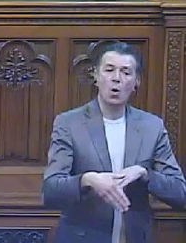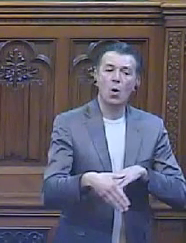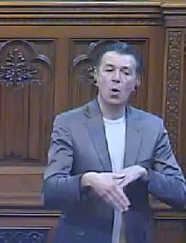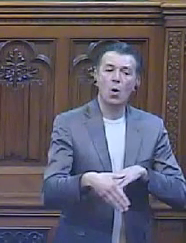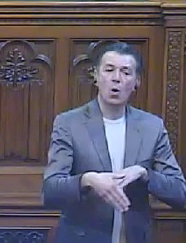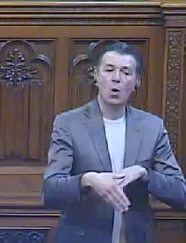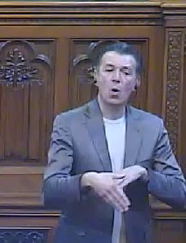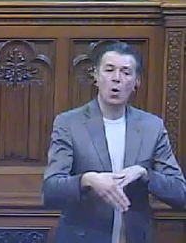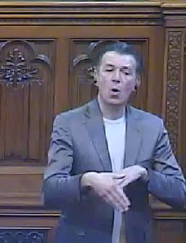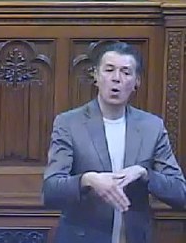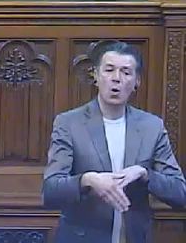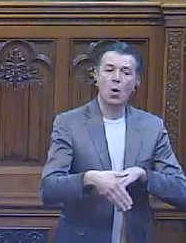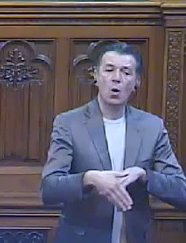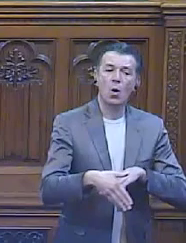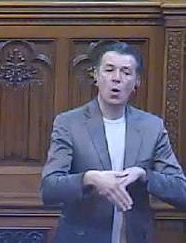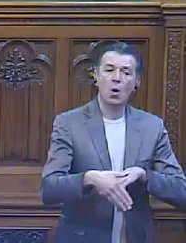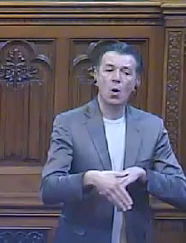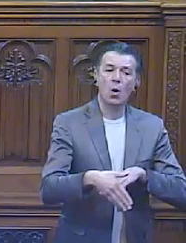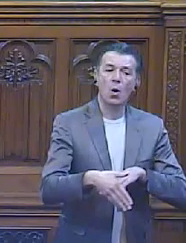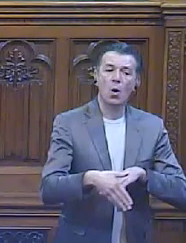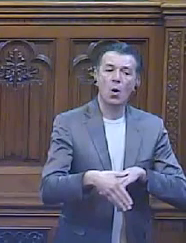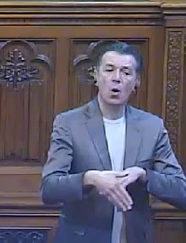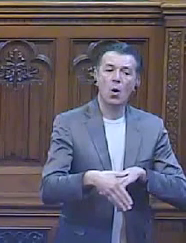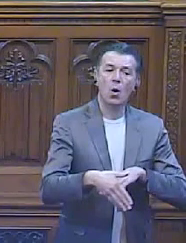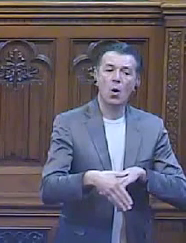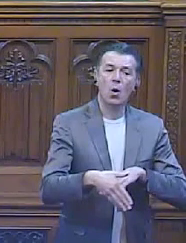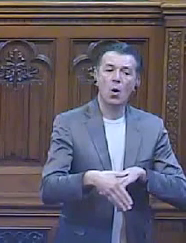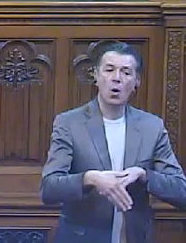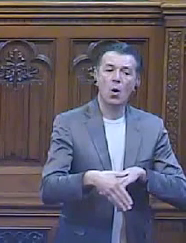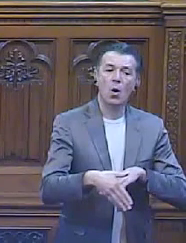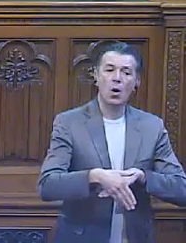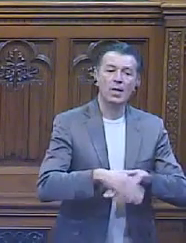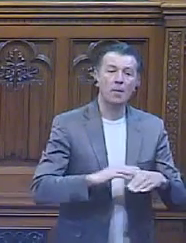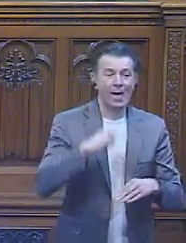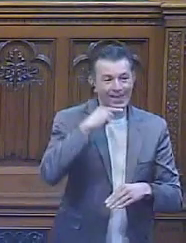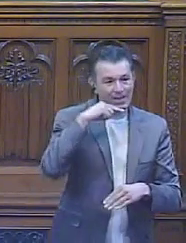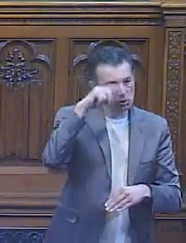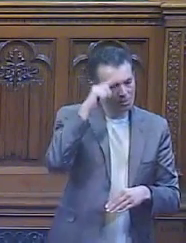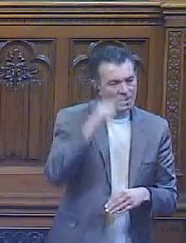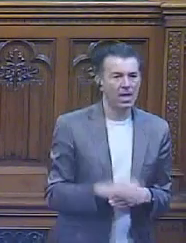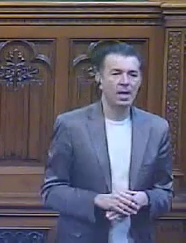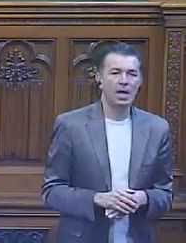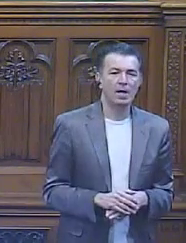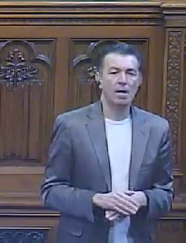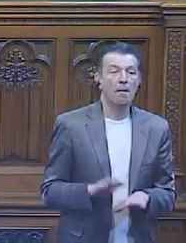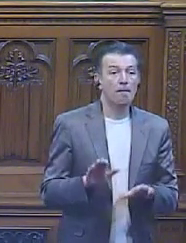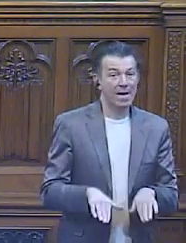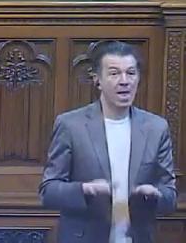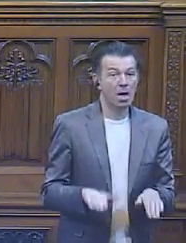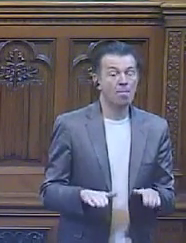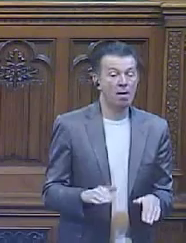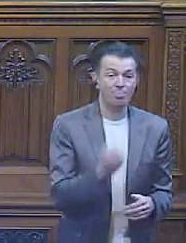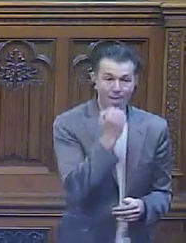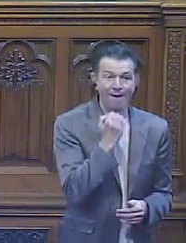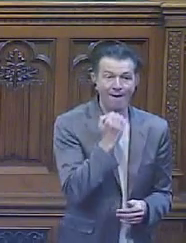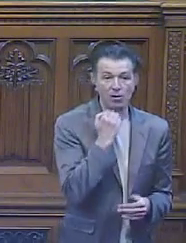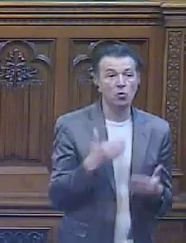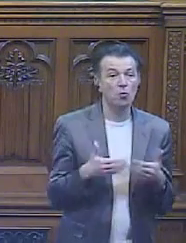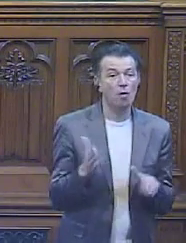ist. Soziale Sicherheit heißt auch, dass Gemeindespitäler in öffentlicher Hand bleiben